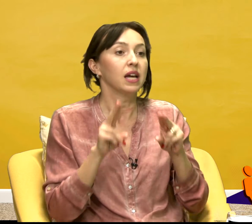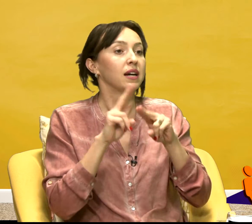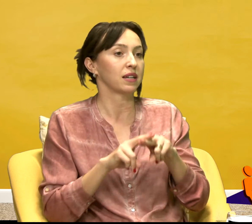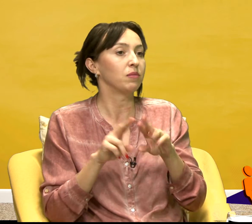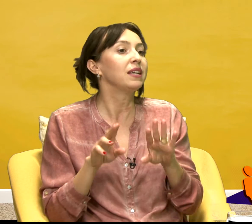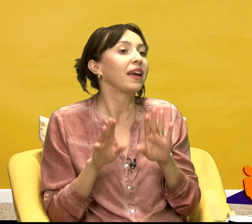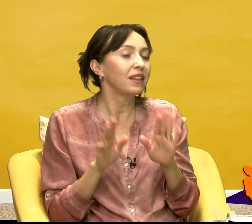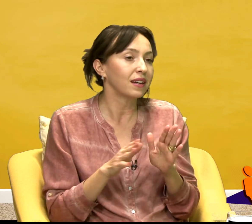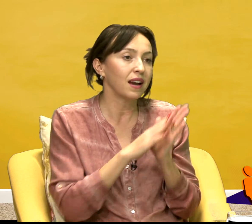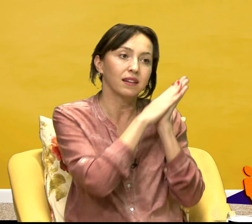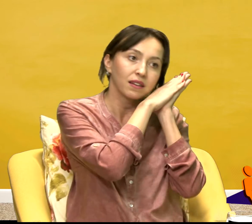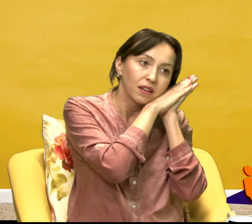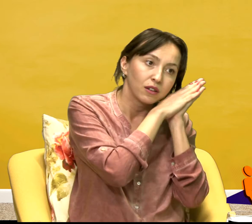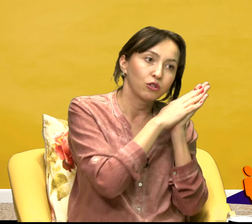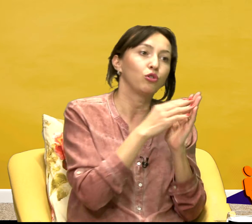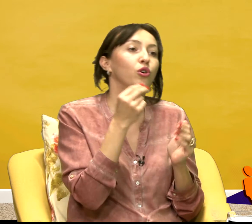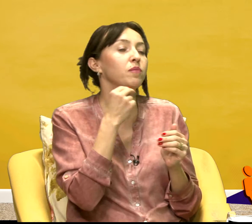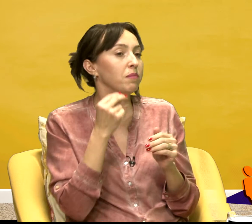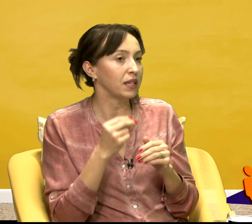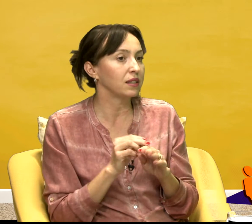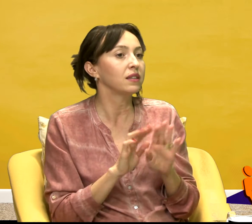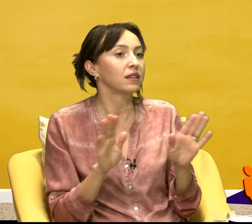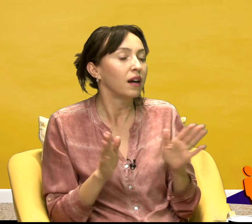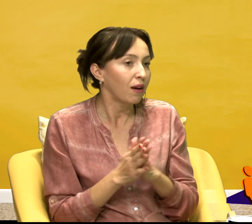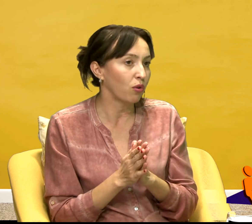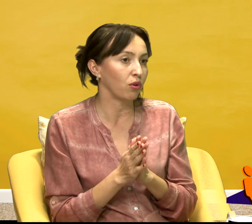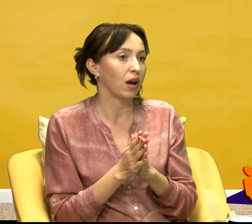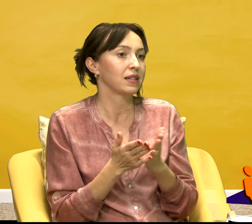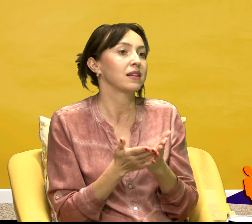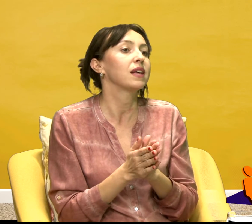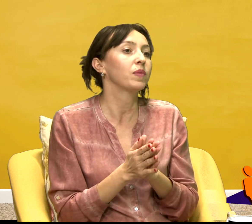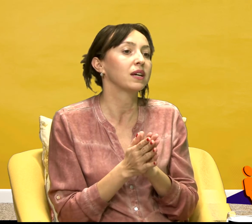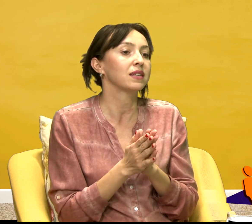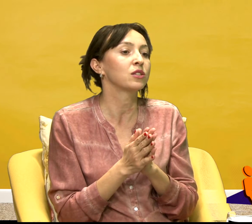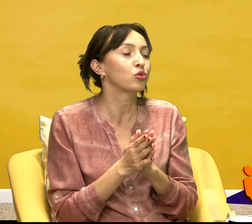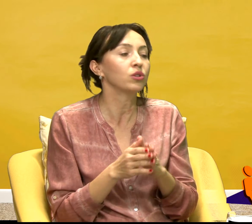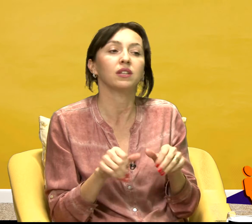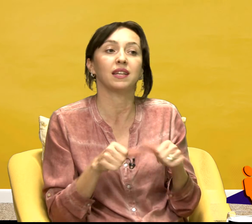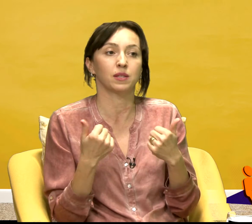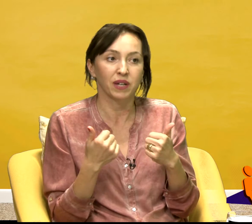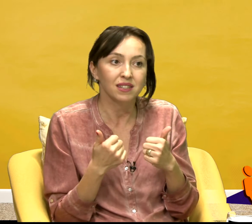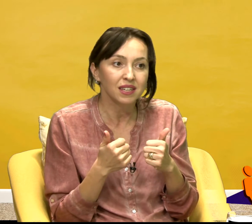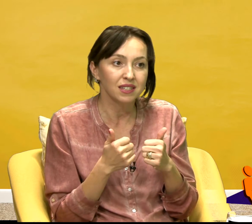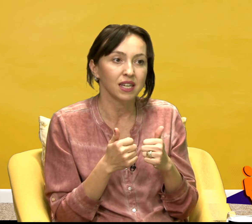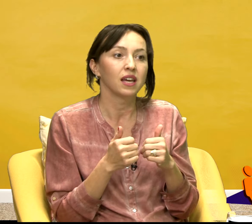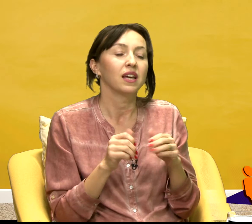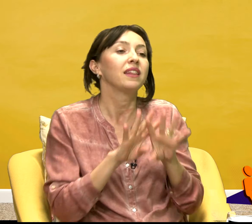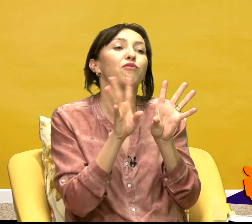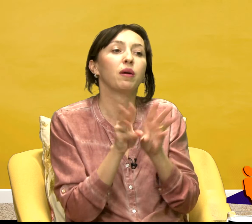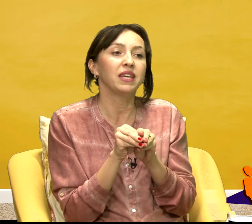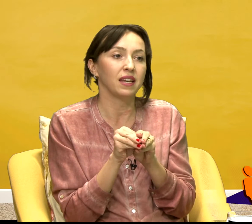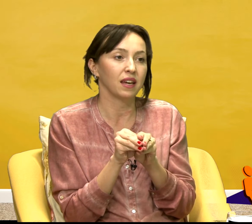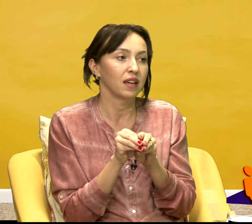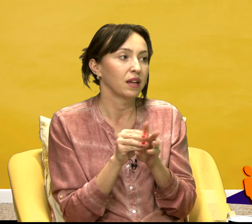specială, rămân la internat. Dorm, mănâncă acolo. Asta înseamnă că sunt despărțiți